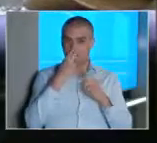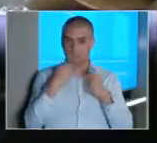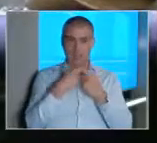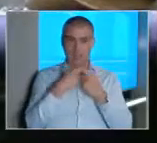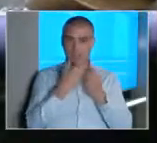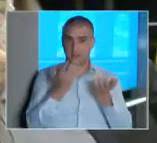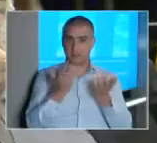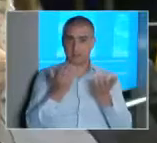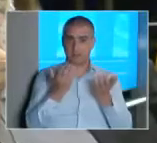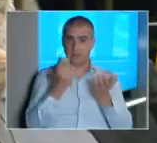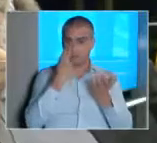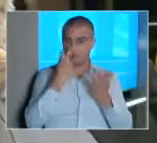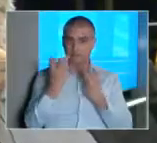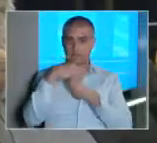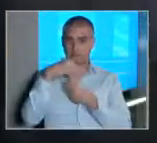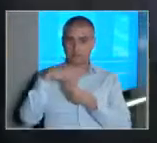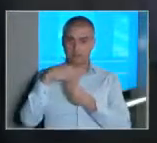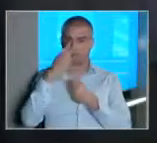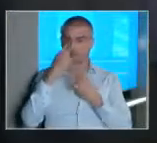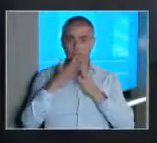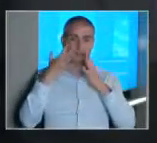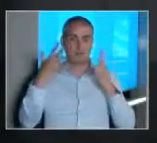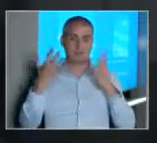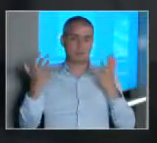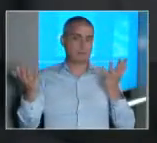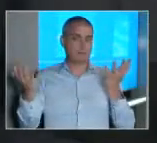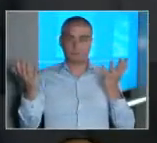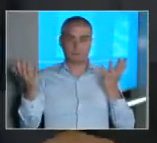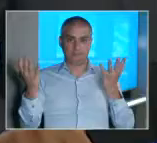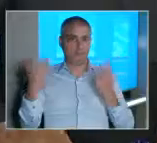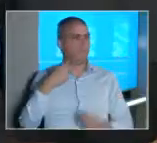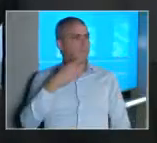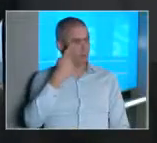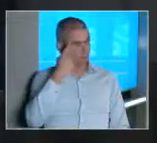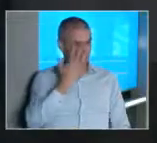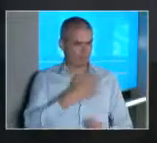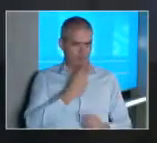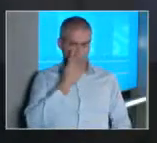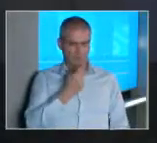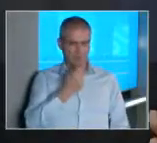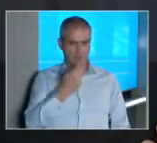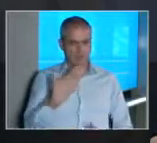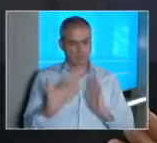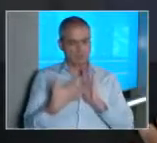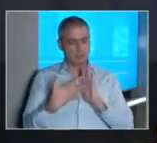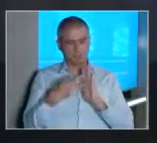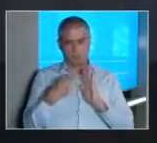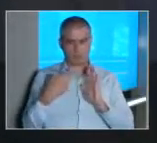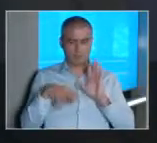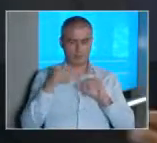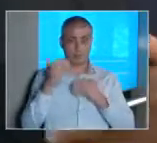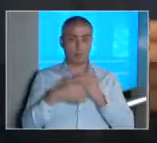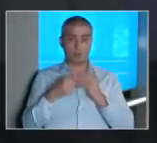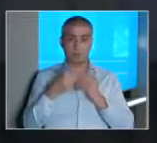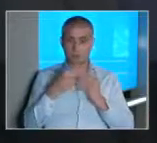אתה מנסה לצרף, אתה מנסה להגדיל. טוב, אבל אני מניח שראית איתמר בן גביר גם את הניתוח שלהם מהבחירות האחרונות,